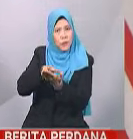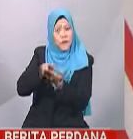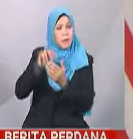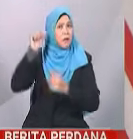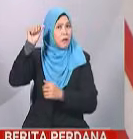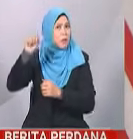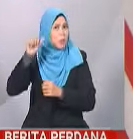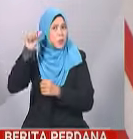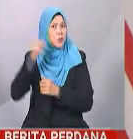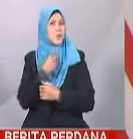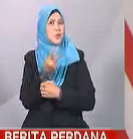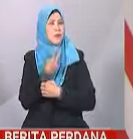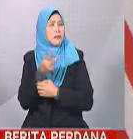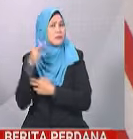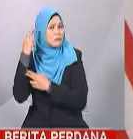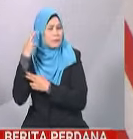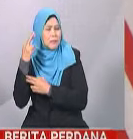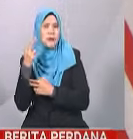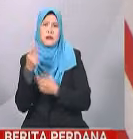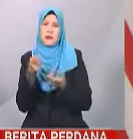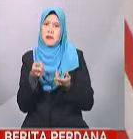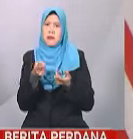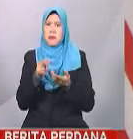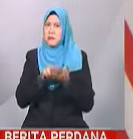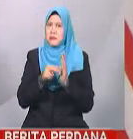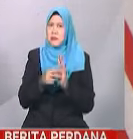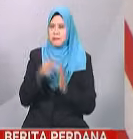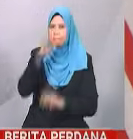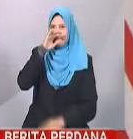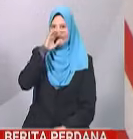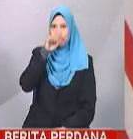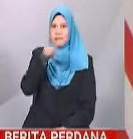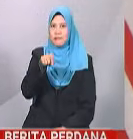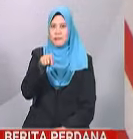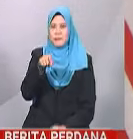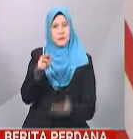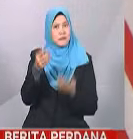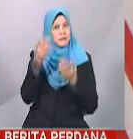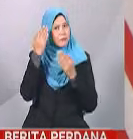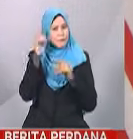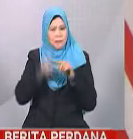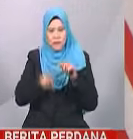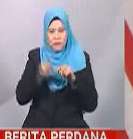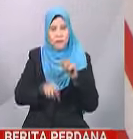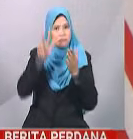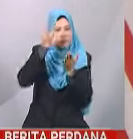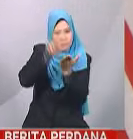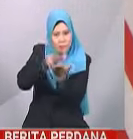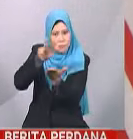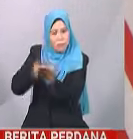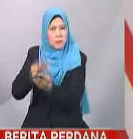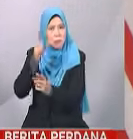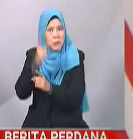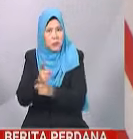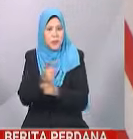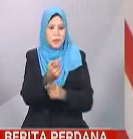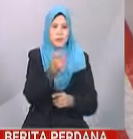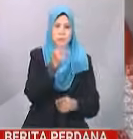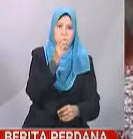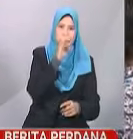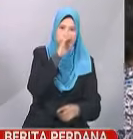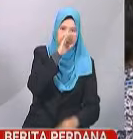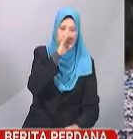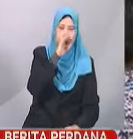audio itu adalah palsu. Walaupun tidak ada siapa yang boleh menentukan kesahihan palsu atau tidak kecuali pihak